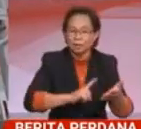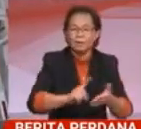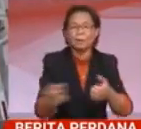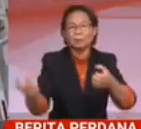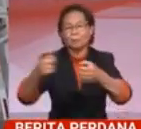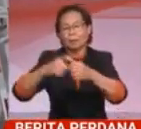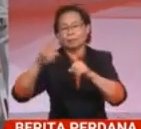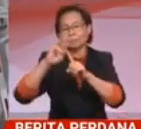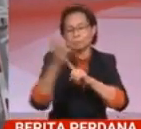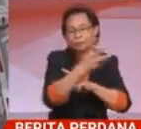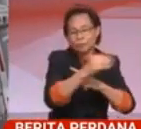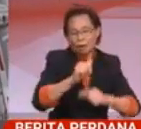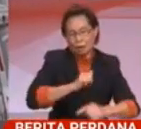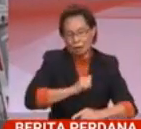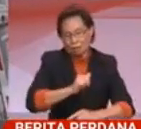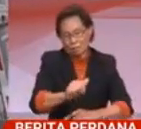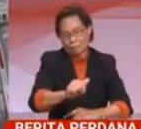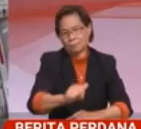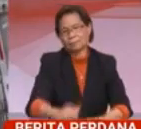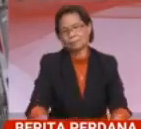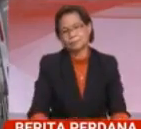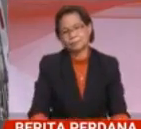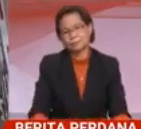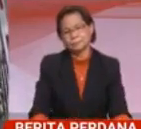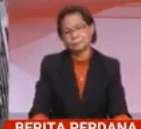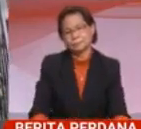kebajikan dan agama